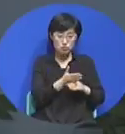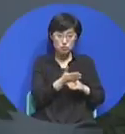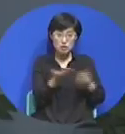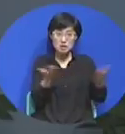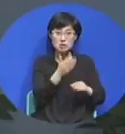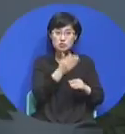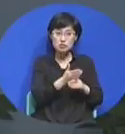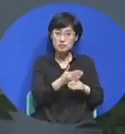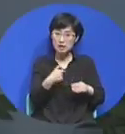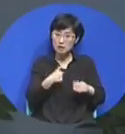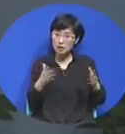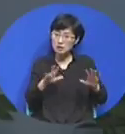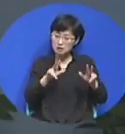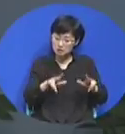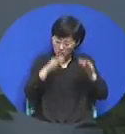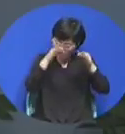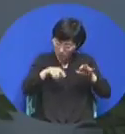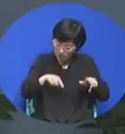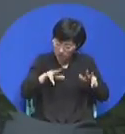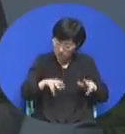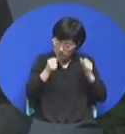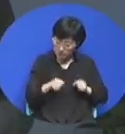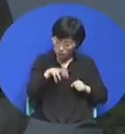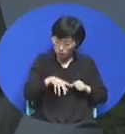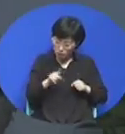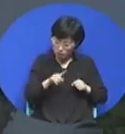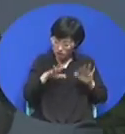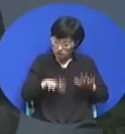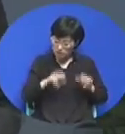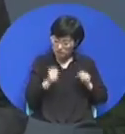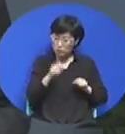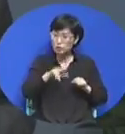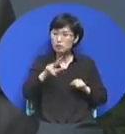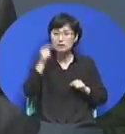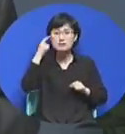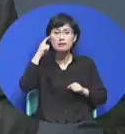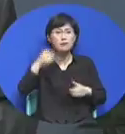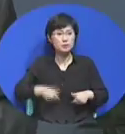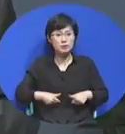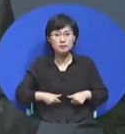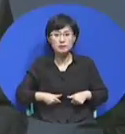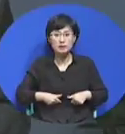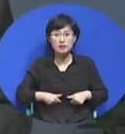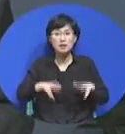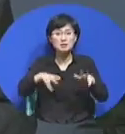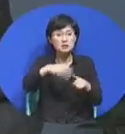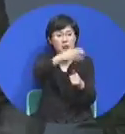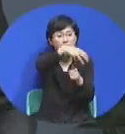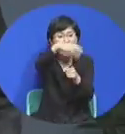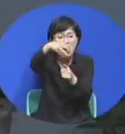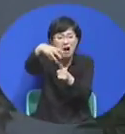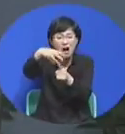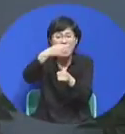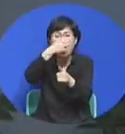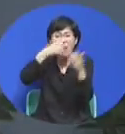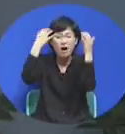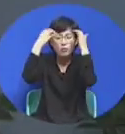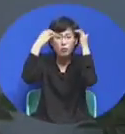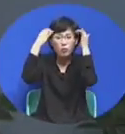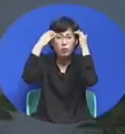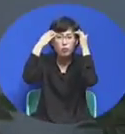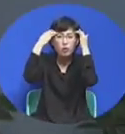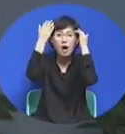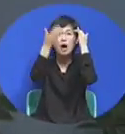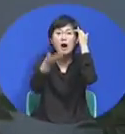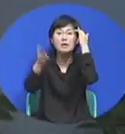workplace, you must confirm where are you in actuality. 나는 비록 핍박 속에 있을지만은 내 자체는 존재를 어디 있느냐를 확인해야